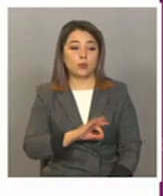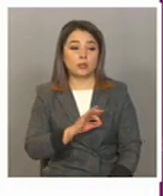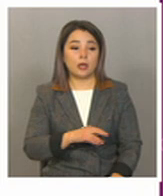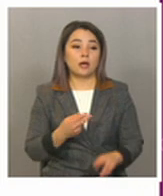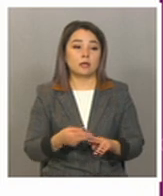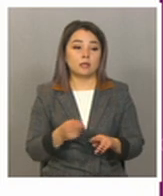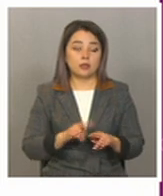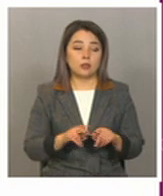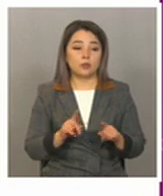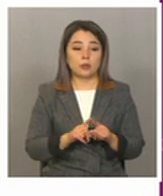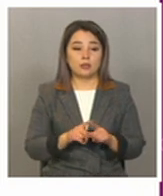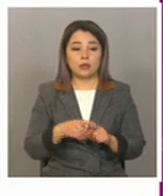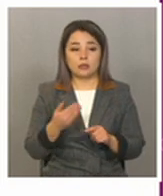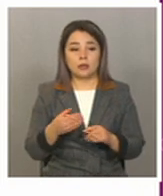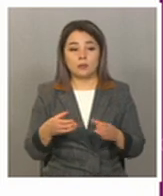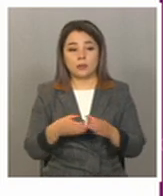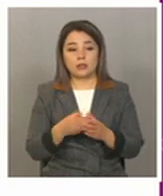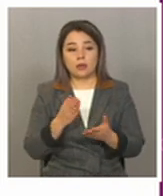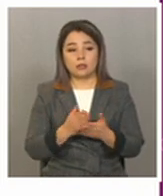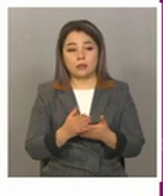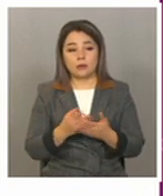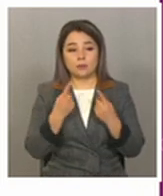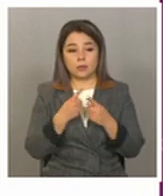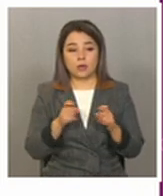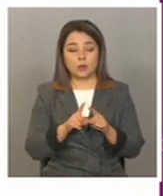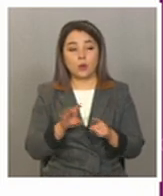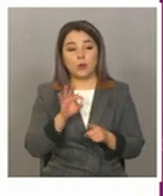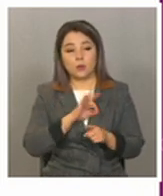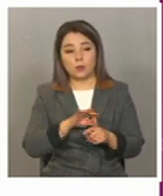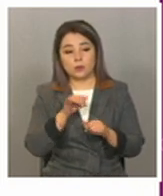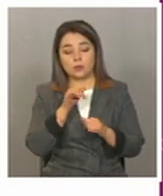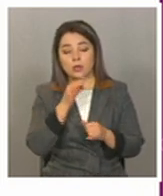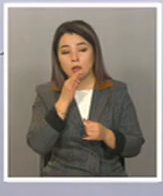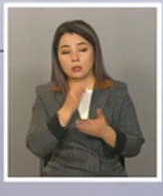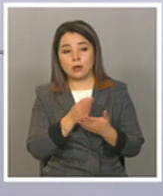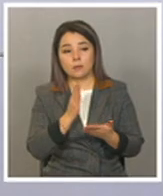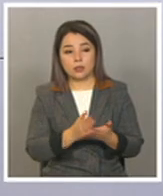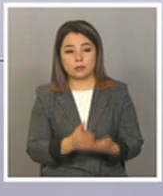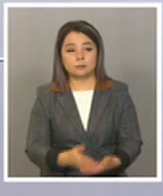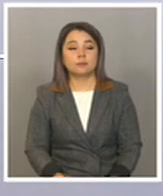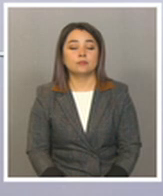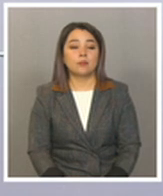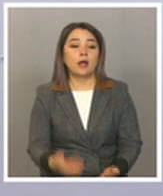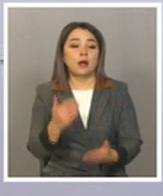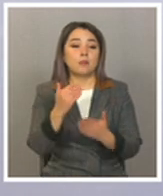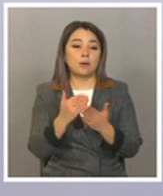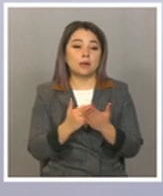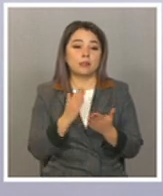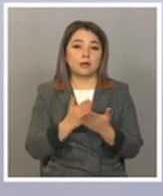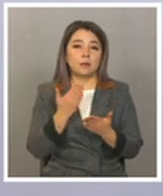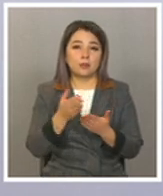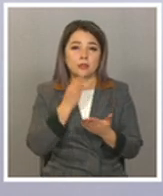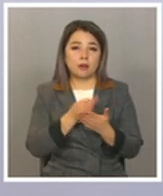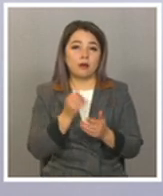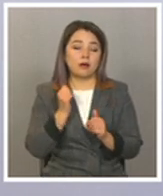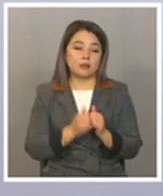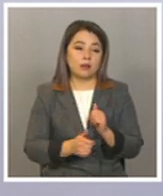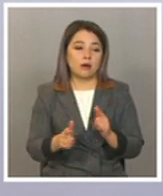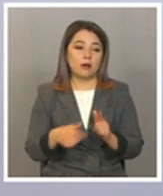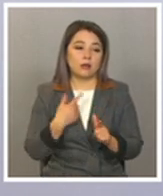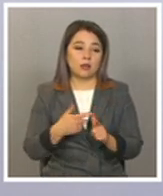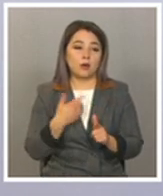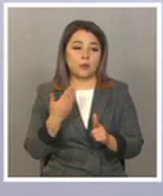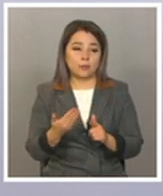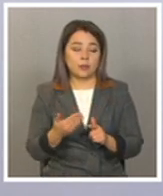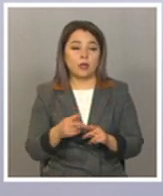Айнымалыны меншіктеу операторынан кейін қолдана аласыз. Бағдарламадағы әрбір атауға